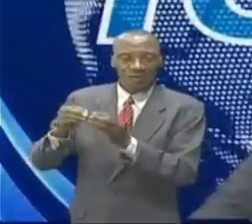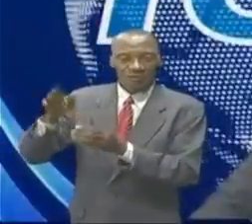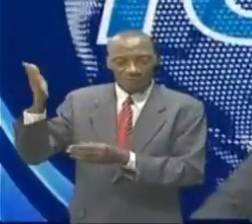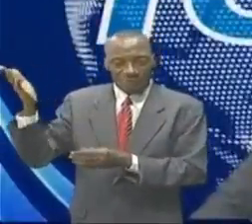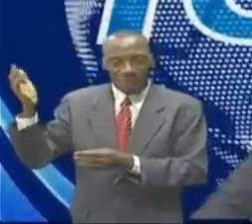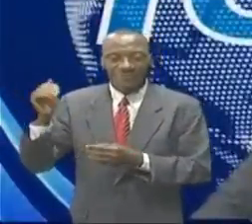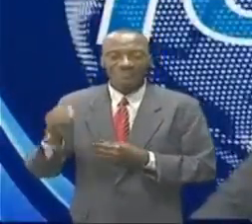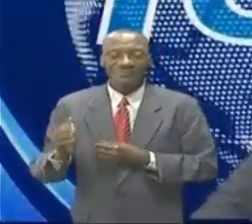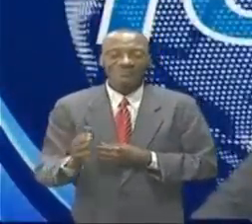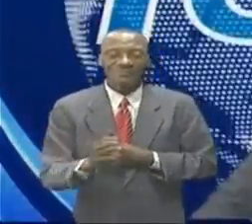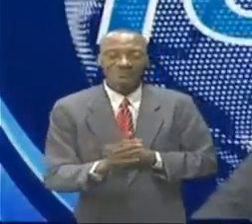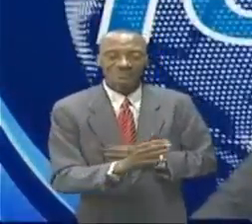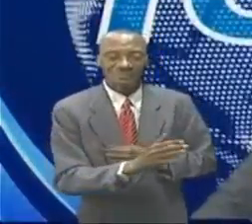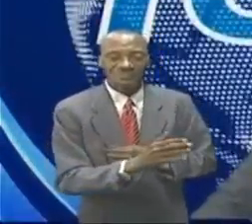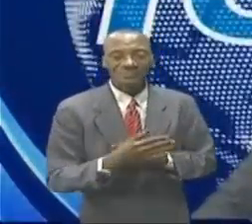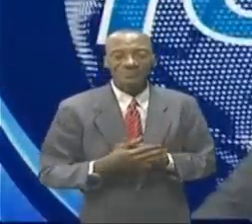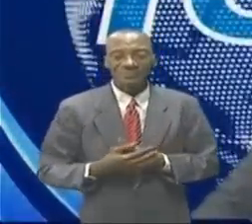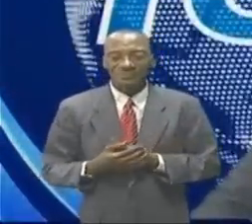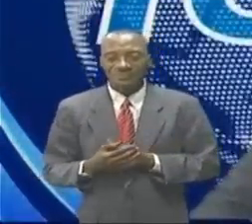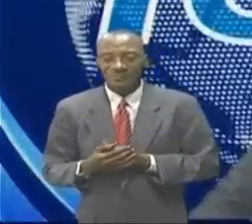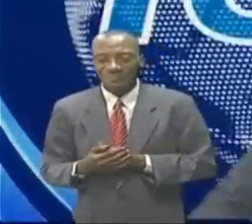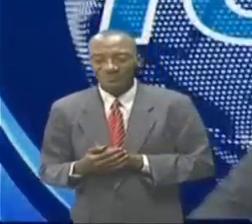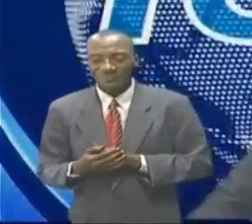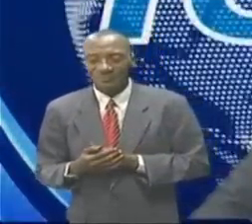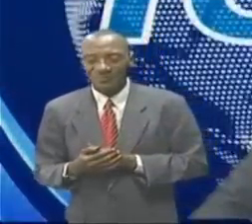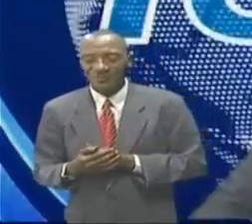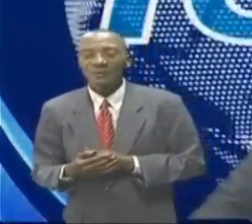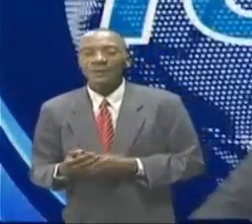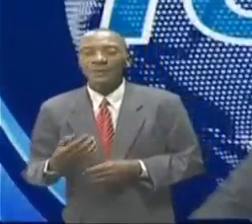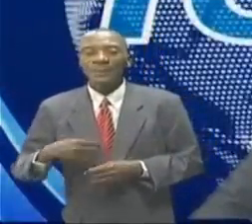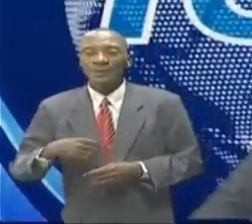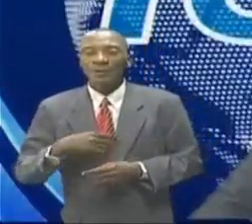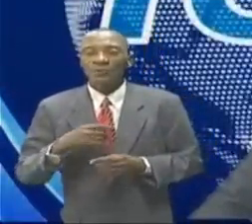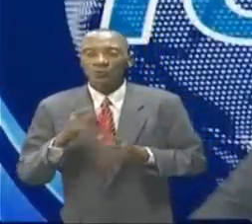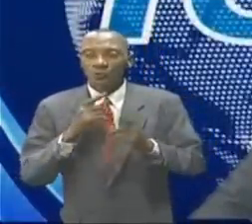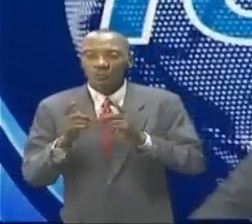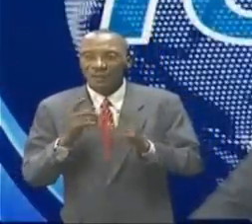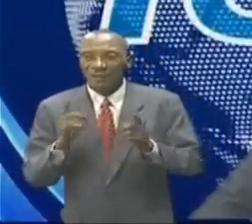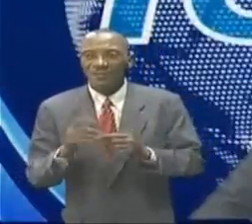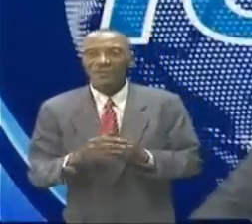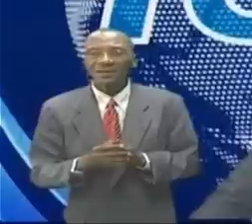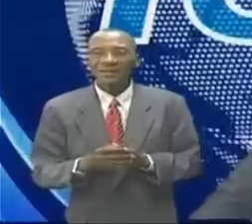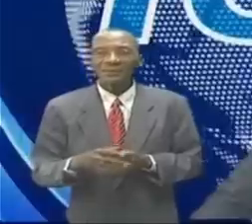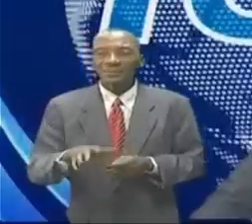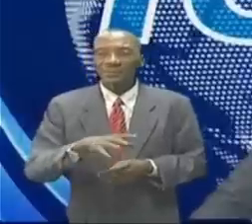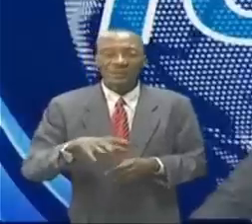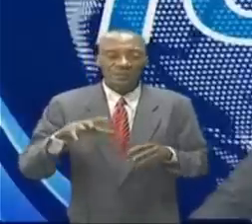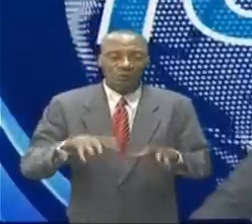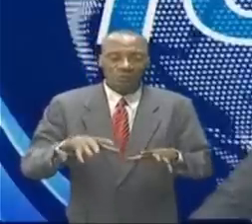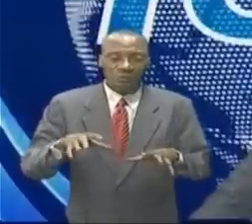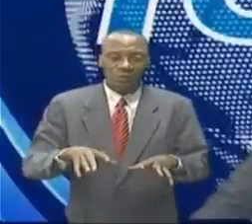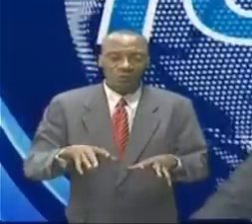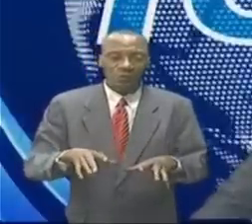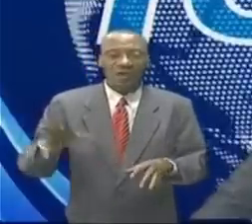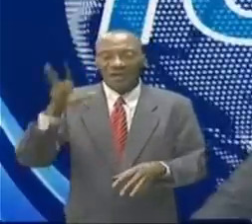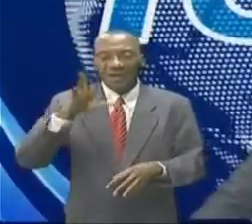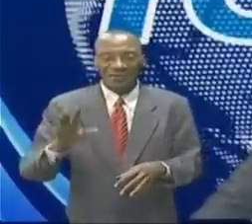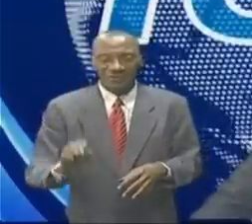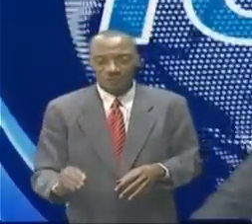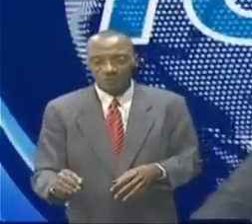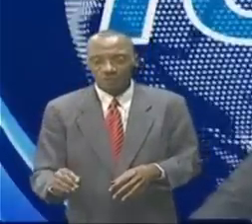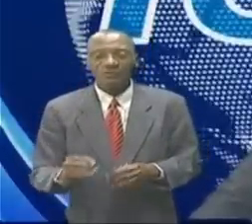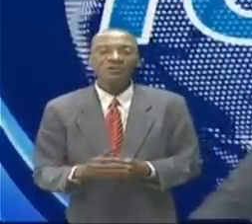Signature du mémorandum d'entente entre la République démocratique du Congo et la République sud-africaine, accord qui vise à promouvoir la construction